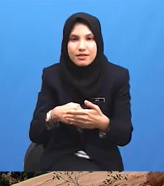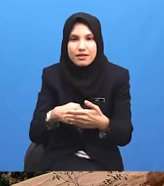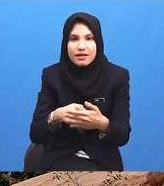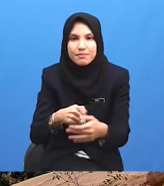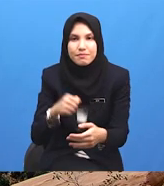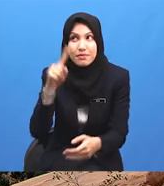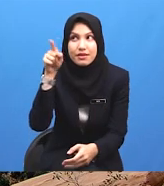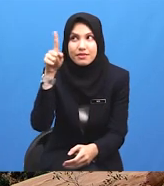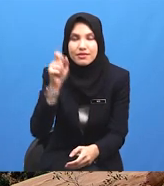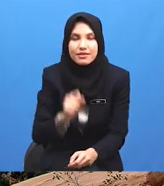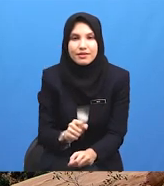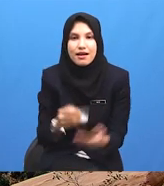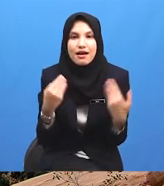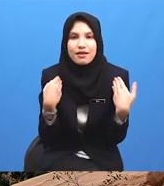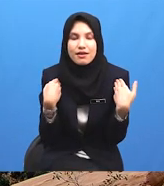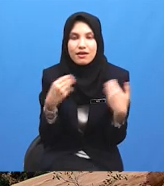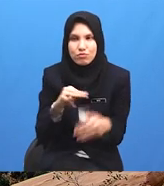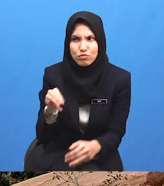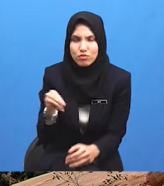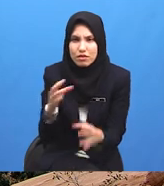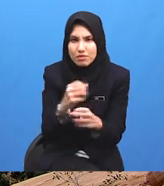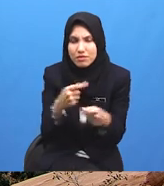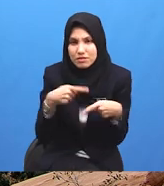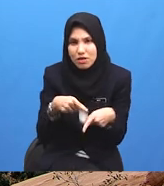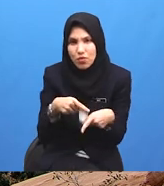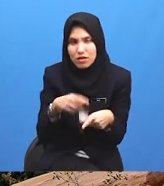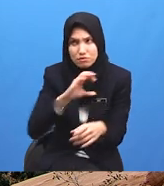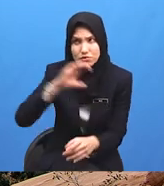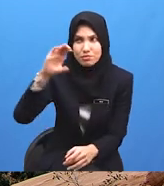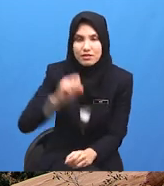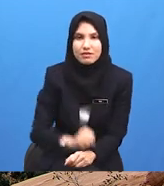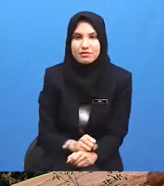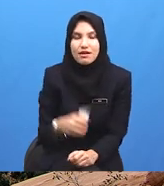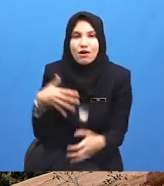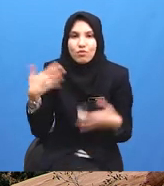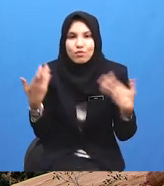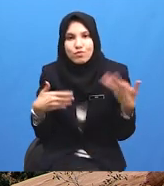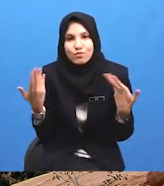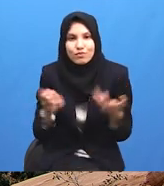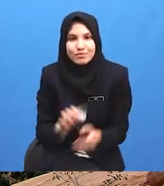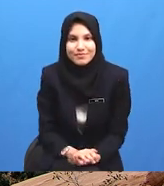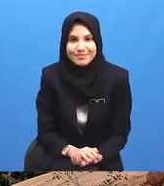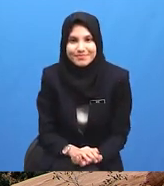Adakah murid-murid dapat menjawab semua soalan ini dengan cemerlang? Hebat sekali.